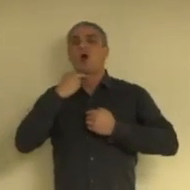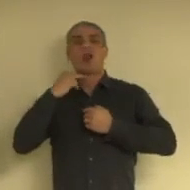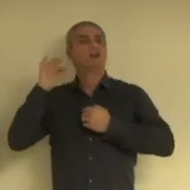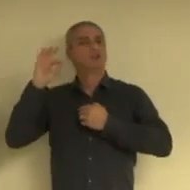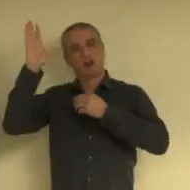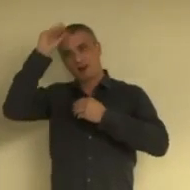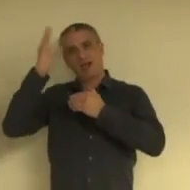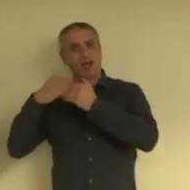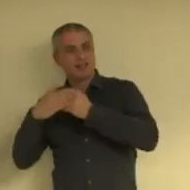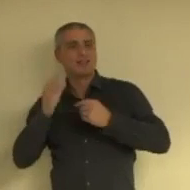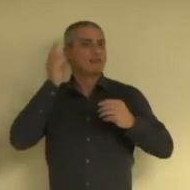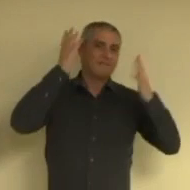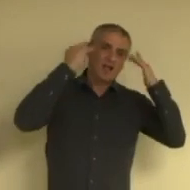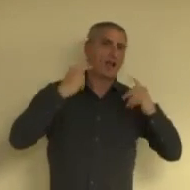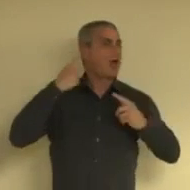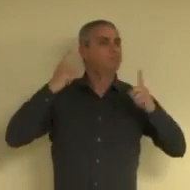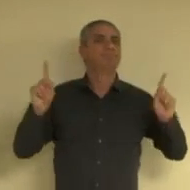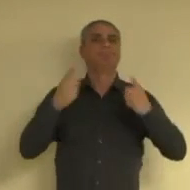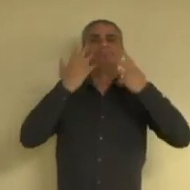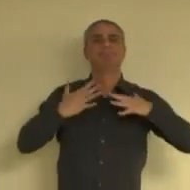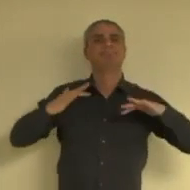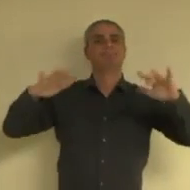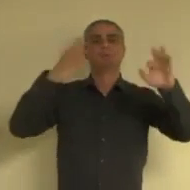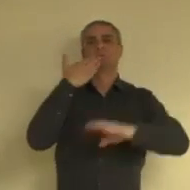וכל כלה נשמע בחוצות ירושלים.